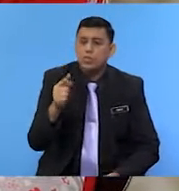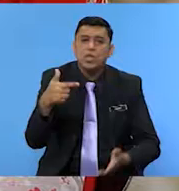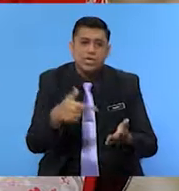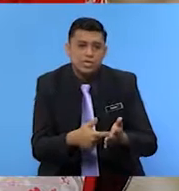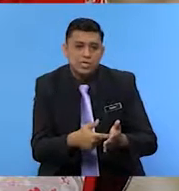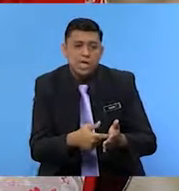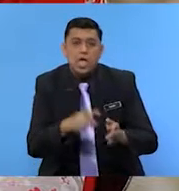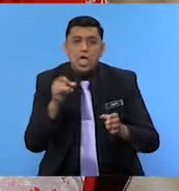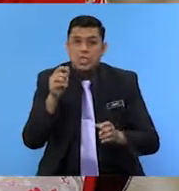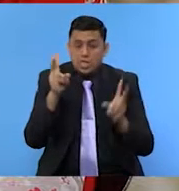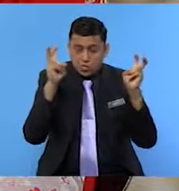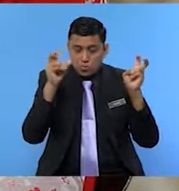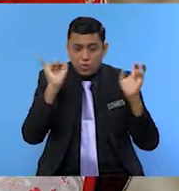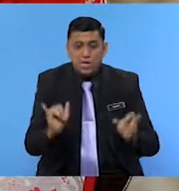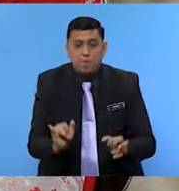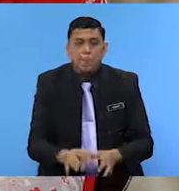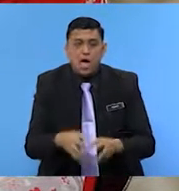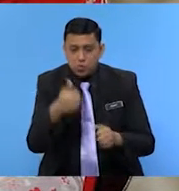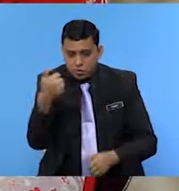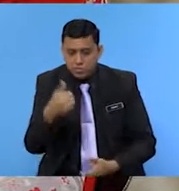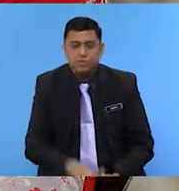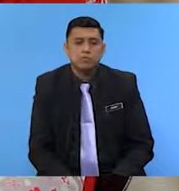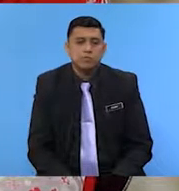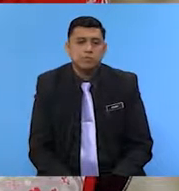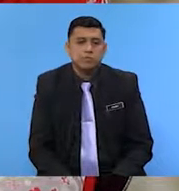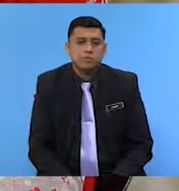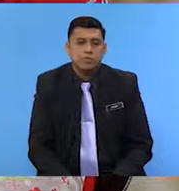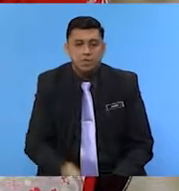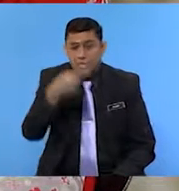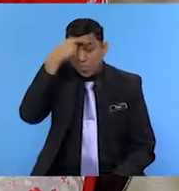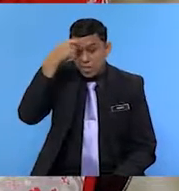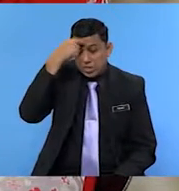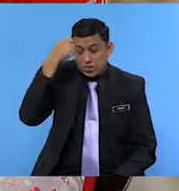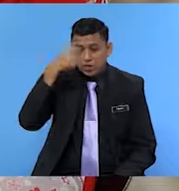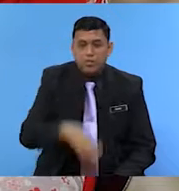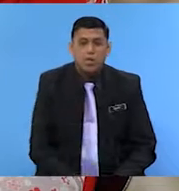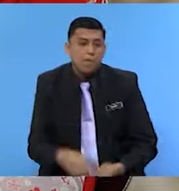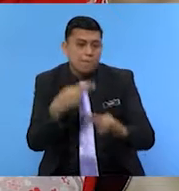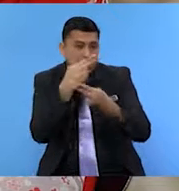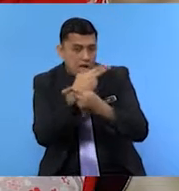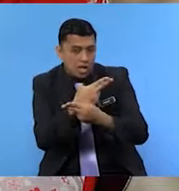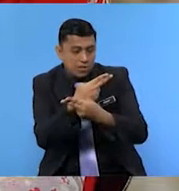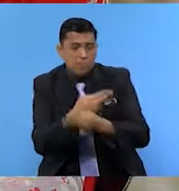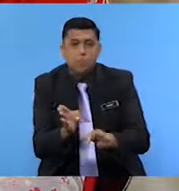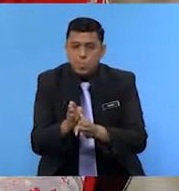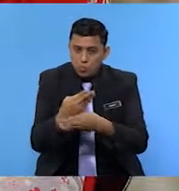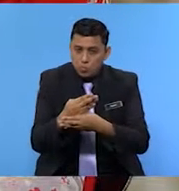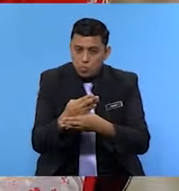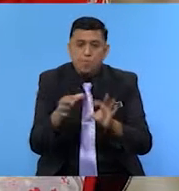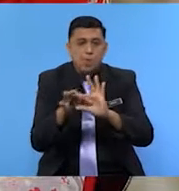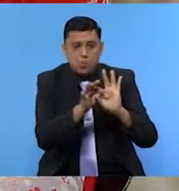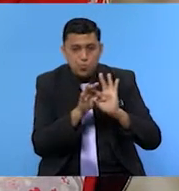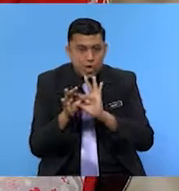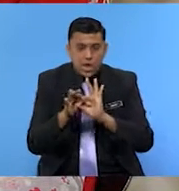untuk dibincangkan berkaitan dengan perpaduan adalah berkaitan dengan faktor-faktor yang menjadi penghalang kepada pembentukan perpaduan di negara